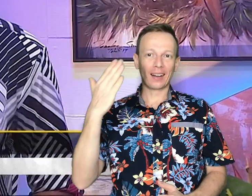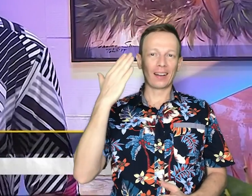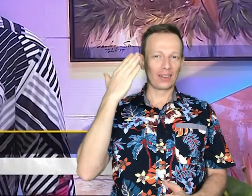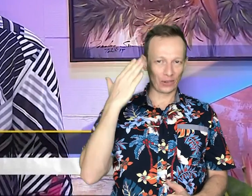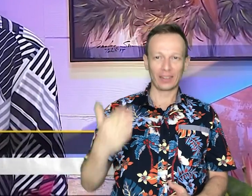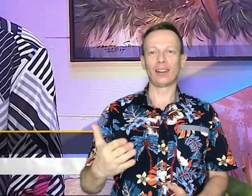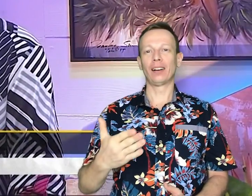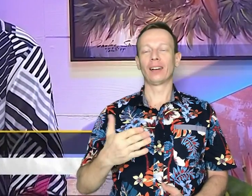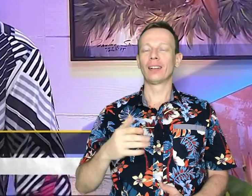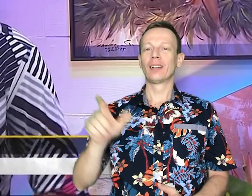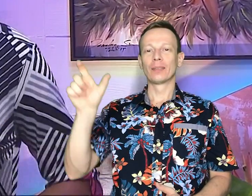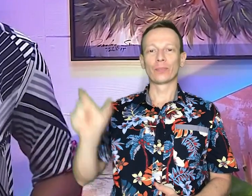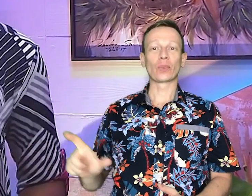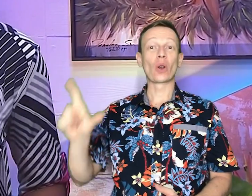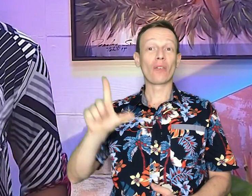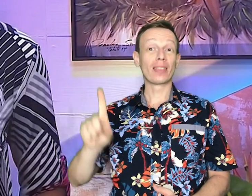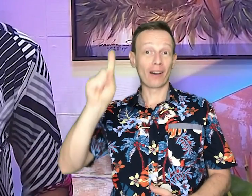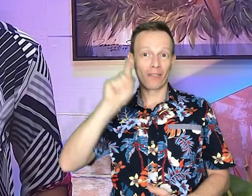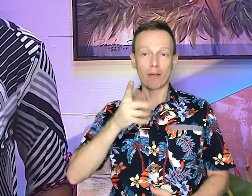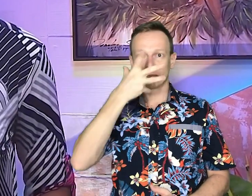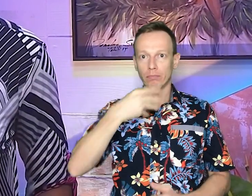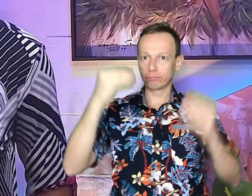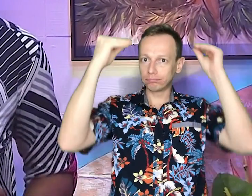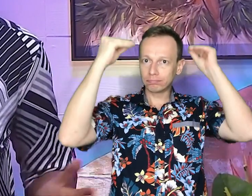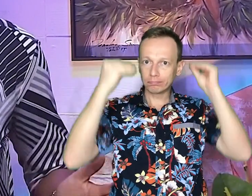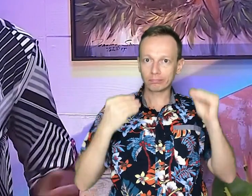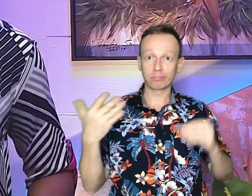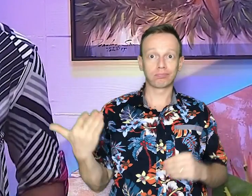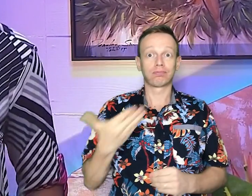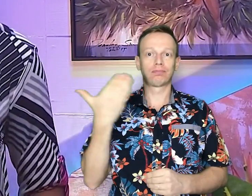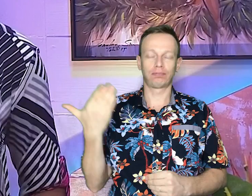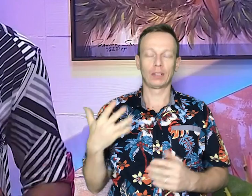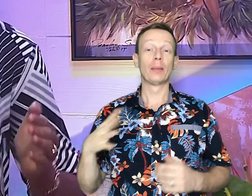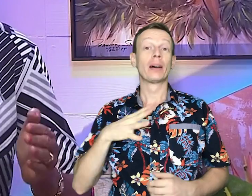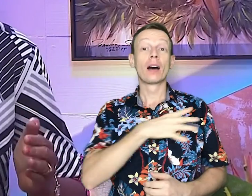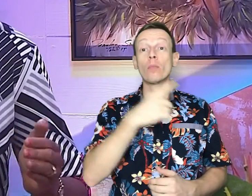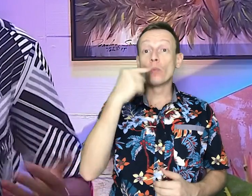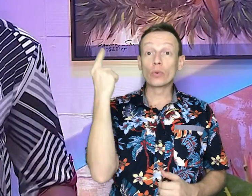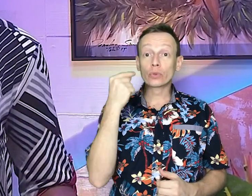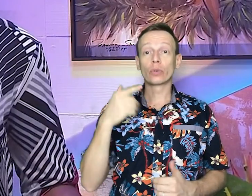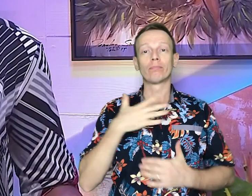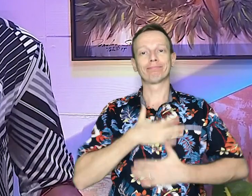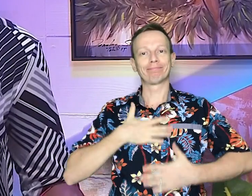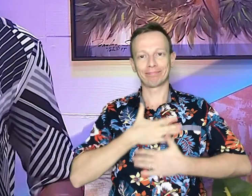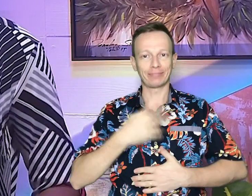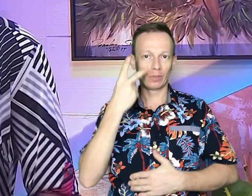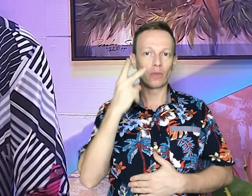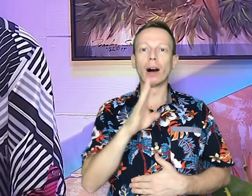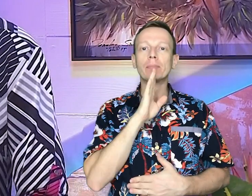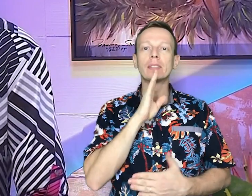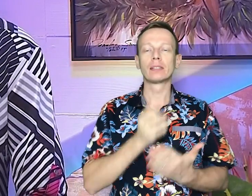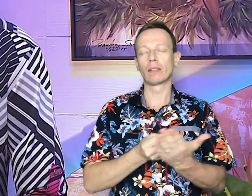Magnifique avec ton chapeau, ton beau chapeau. Madame, Monsieur Yaorana, je suis ravie de vous retrouver dans votre journal depuis le plateau